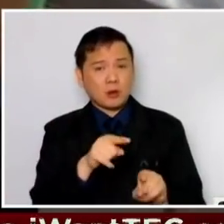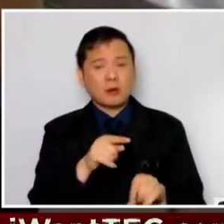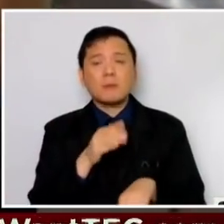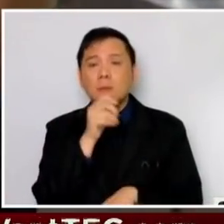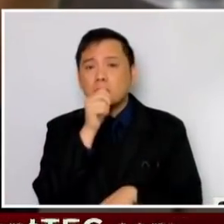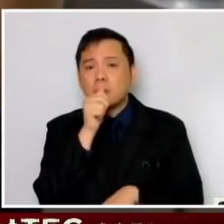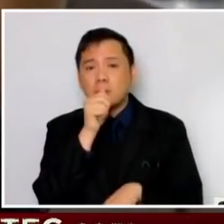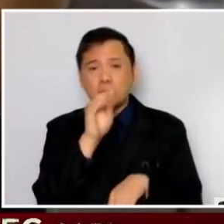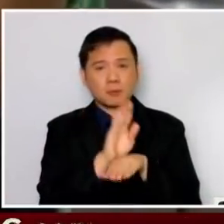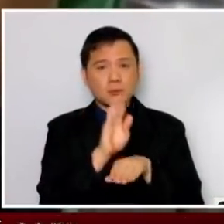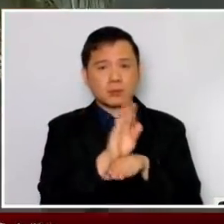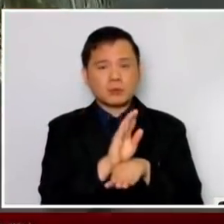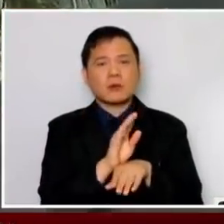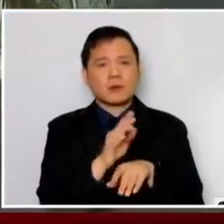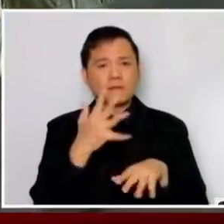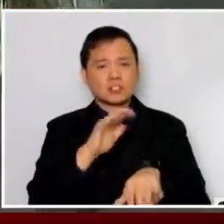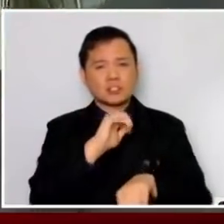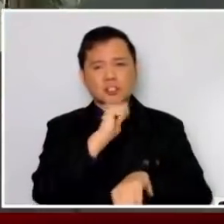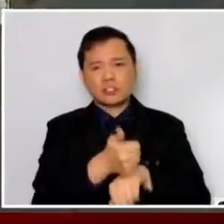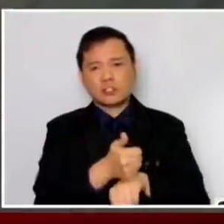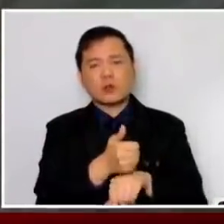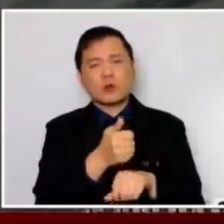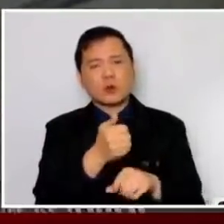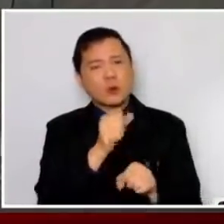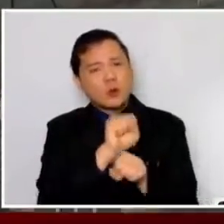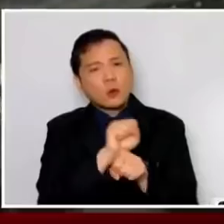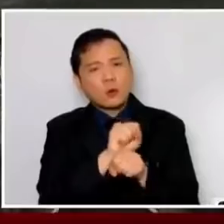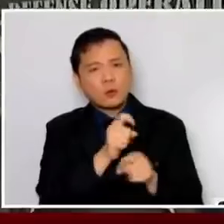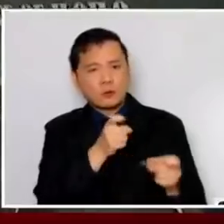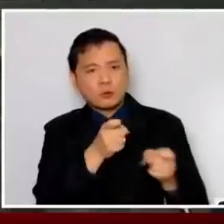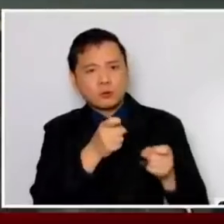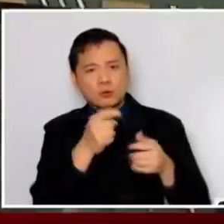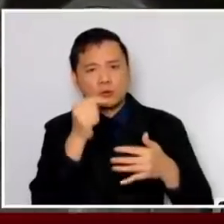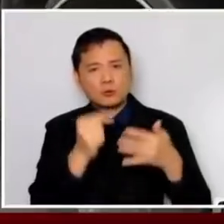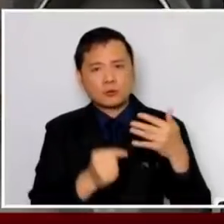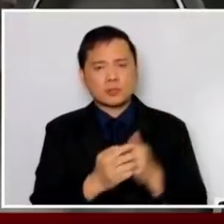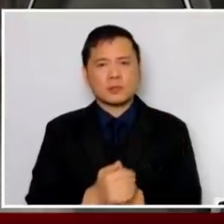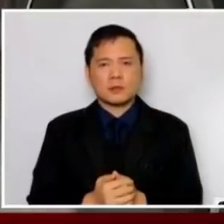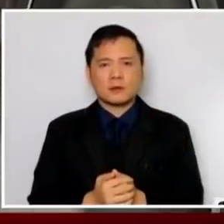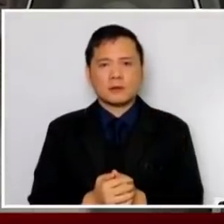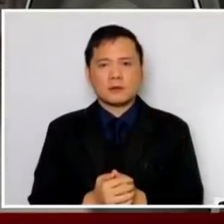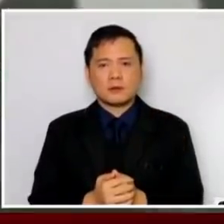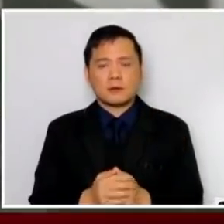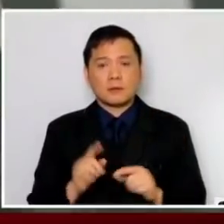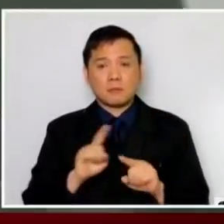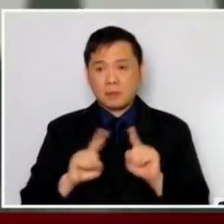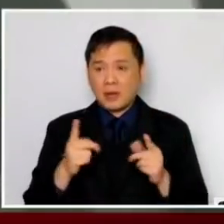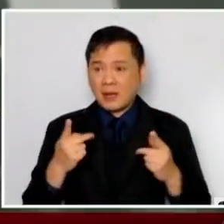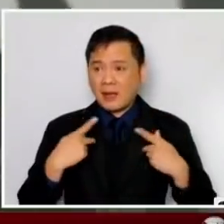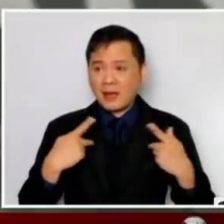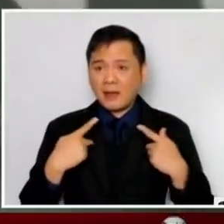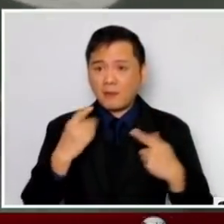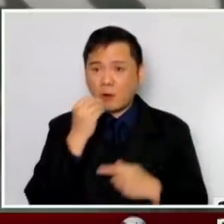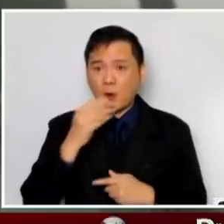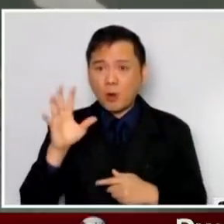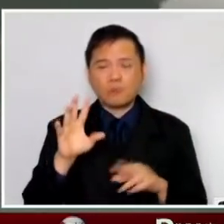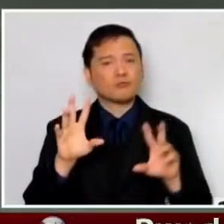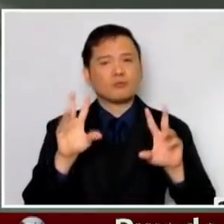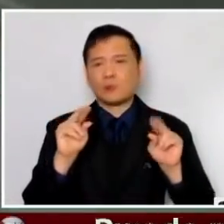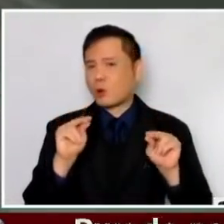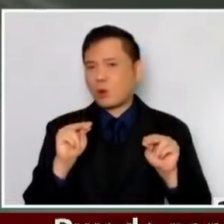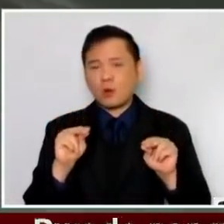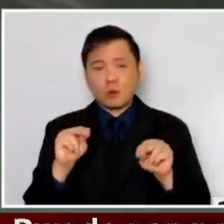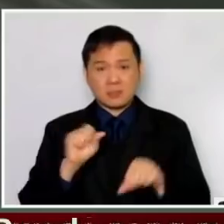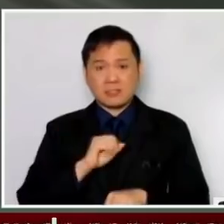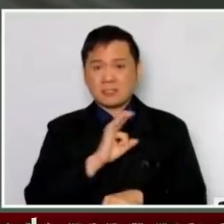work arrangement sa araw na ito. Pero sa Kapitolyo, wala nang uwian ang mga emergency responders. Ayon kay Governor Arthur